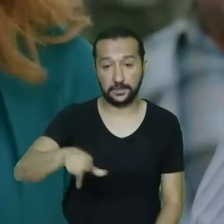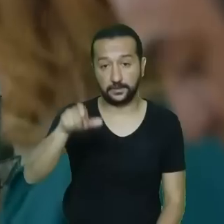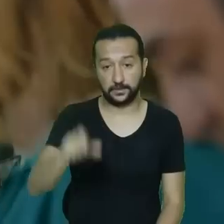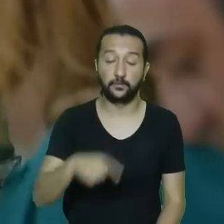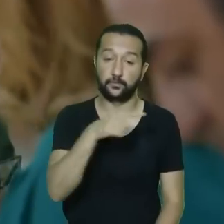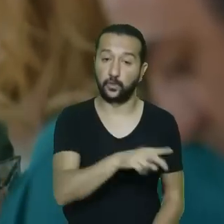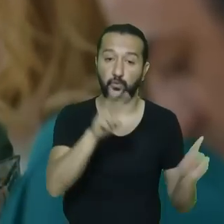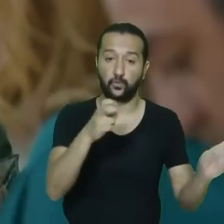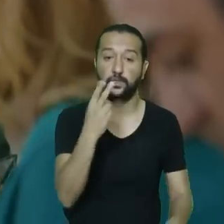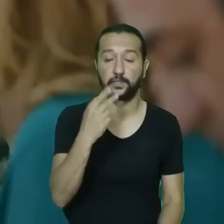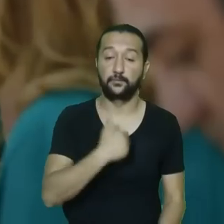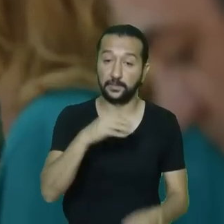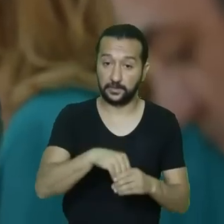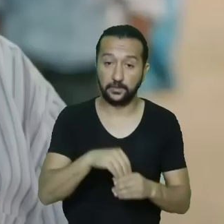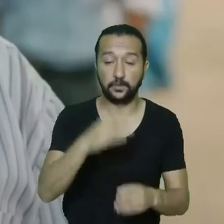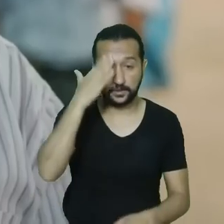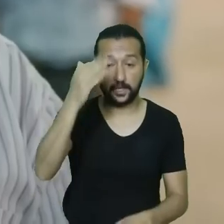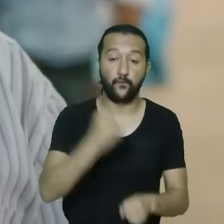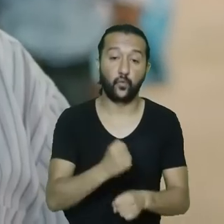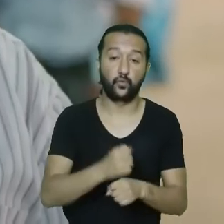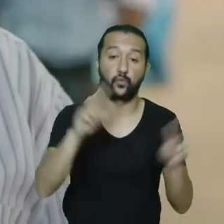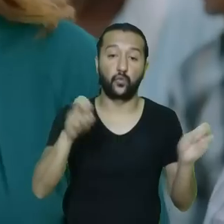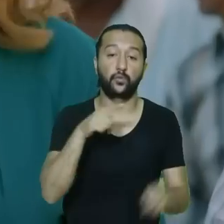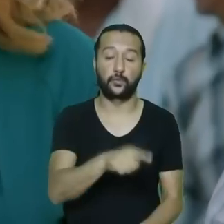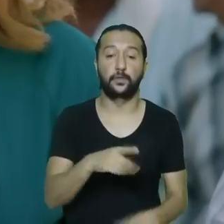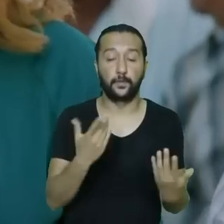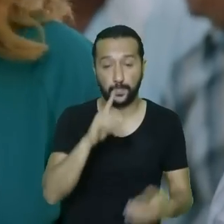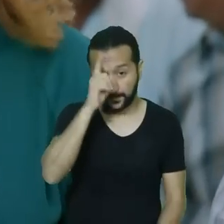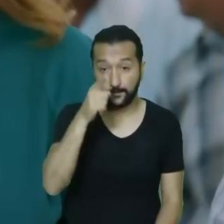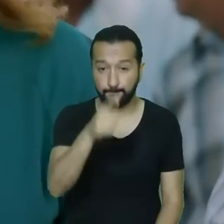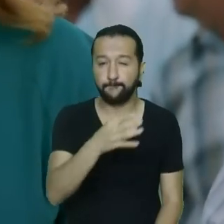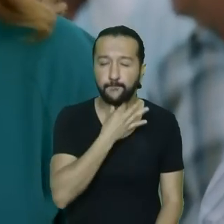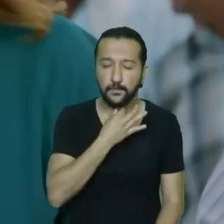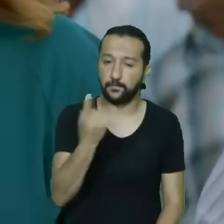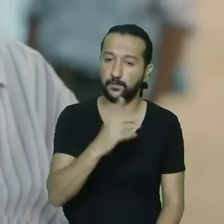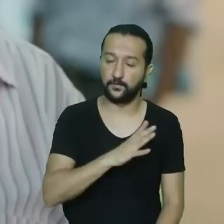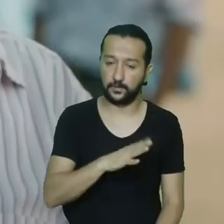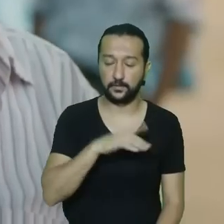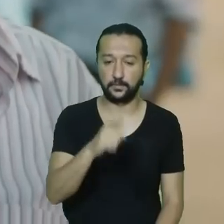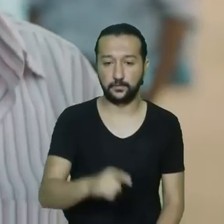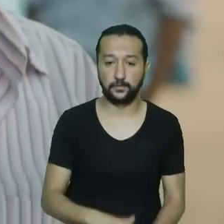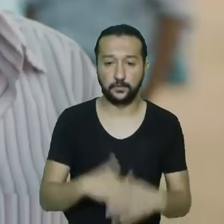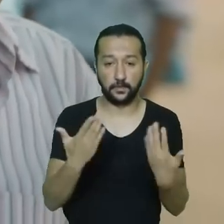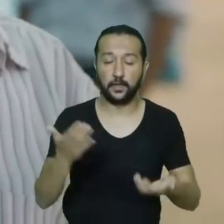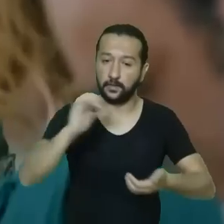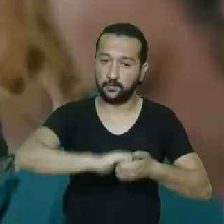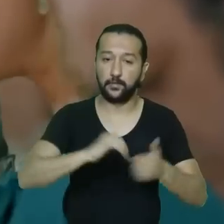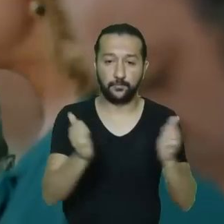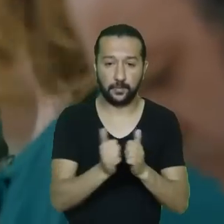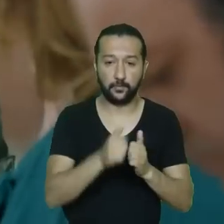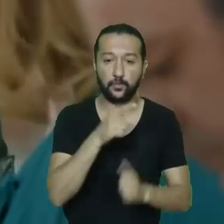hırsızlık olayı hem de bu. Bizim için onur ve gurur meselesi oldu artık. Yalnız sizden tek bir ricam var. El